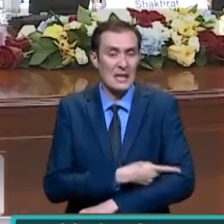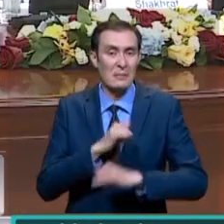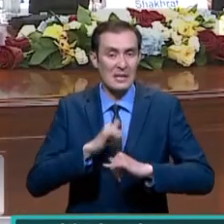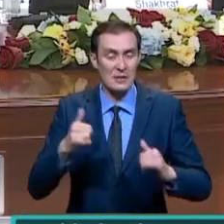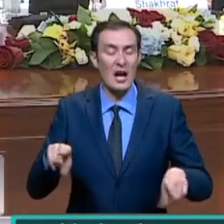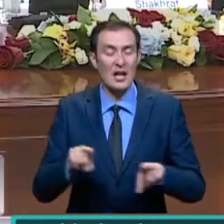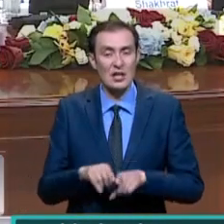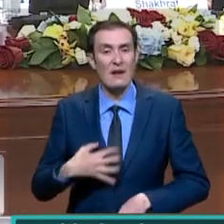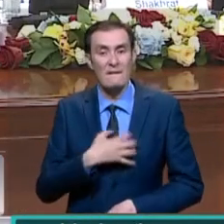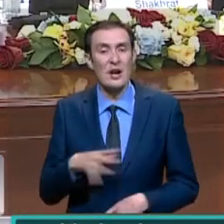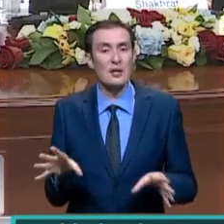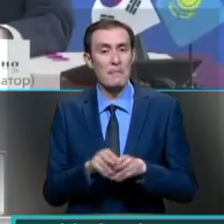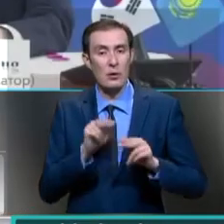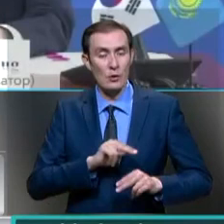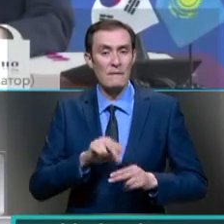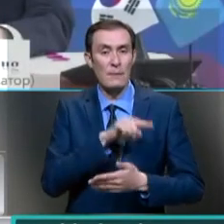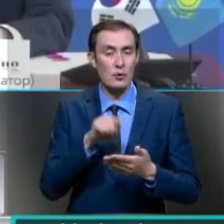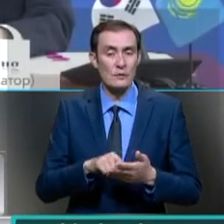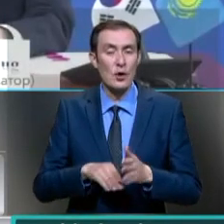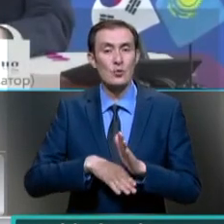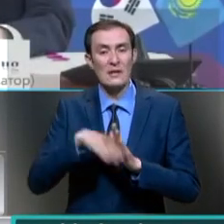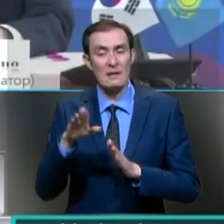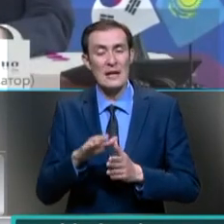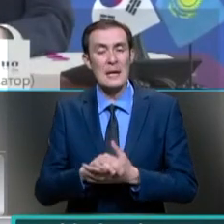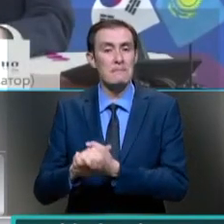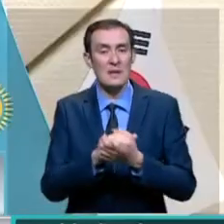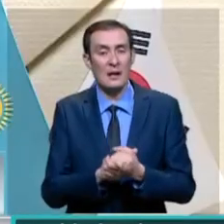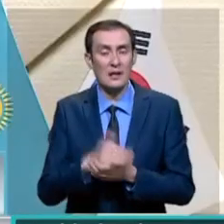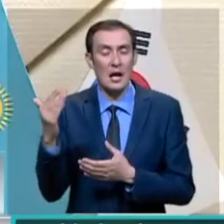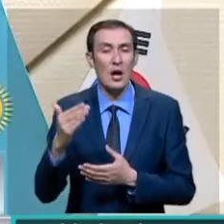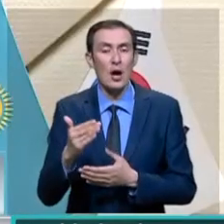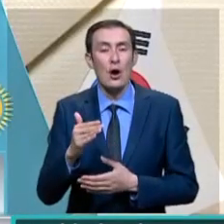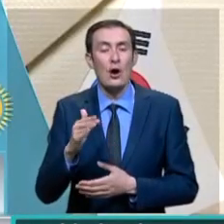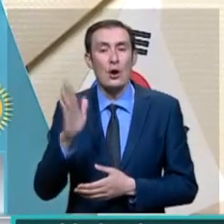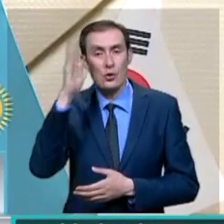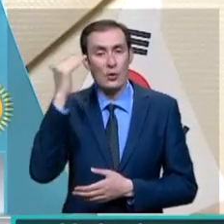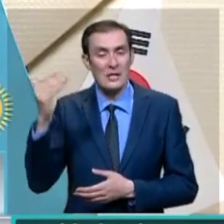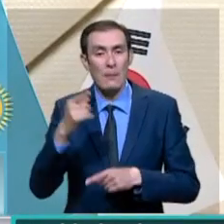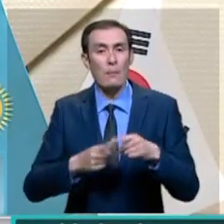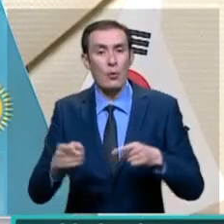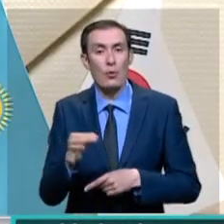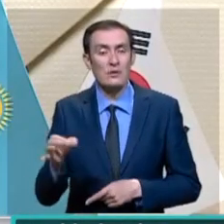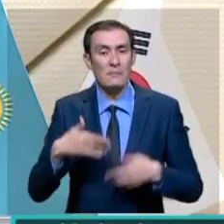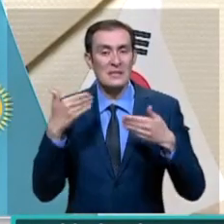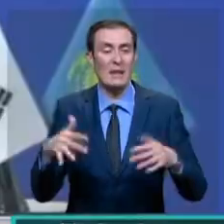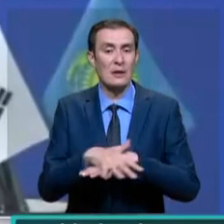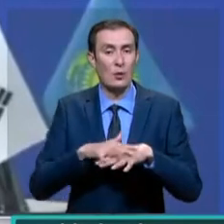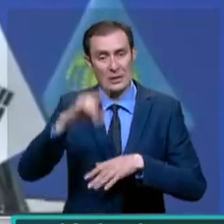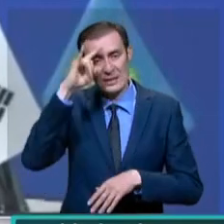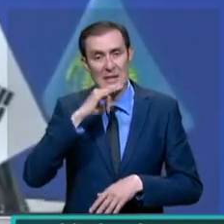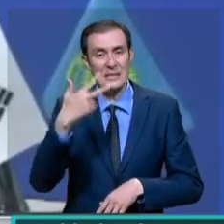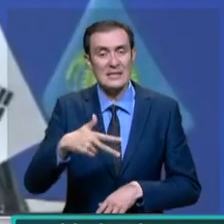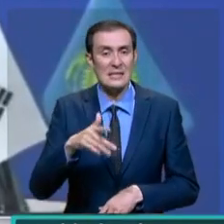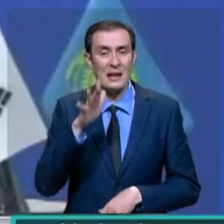а также важным партнером вопросах установления мира на корейском полуострове южнокорейские парламентарии поздравил народ казахстана с